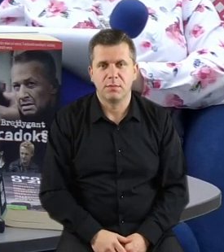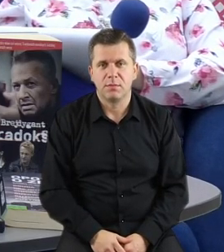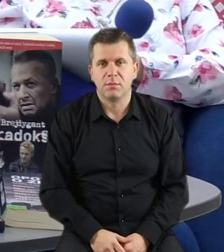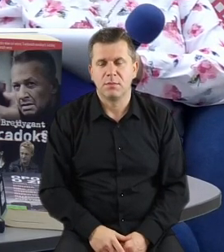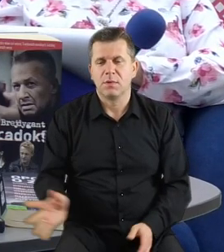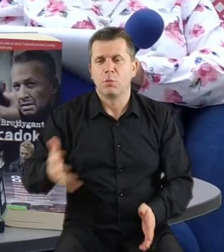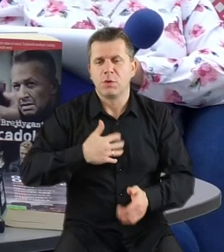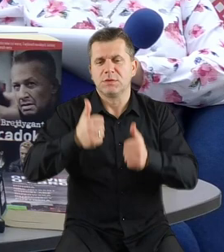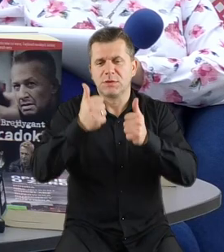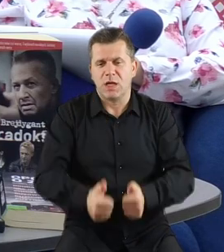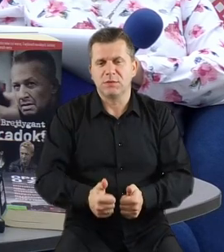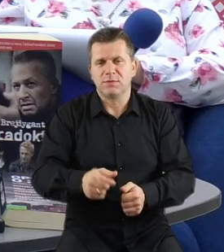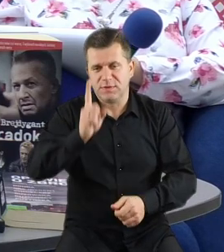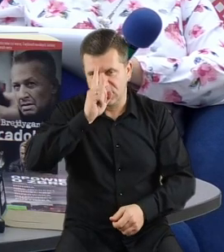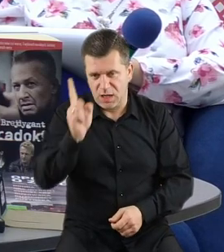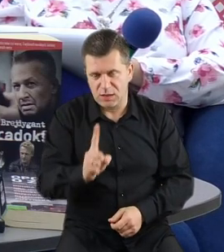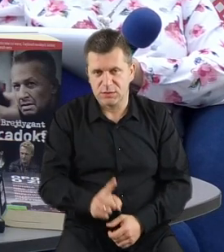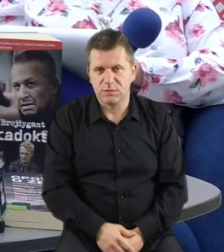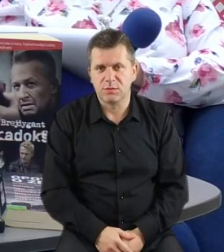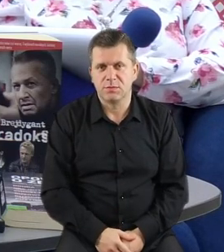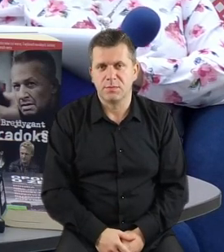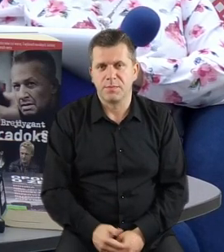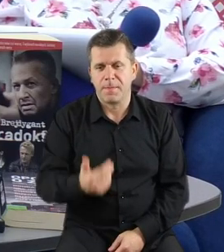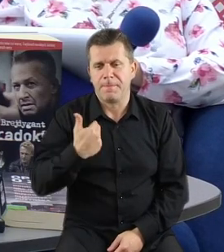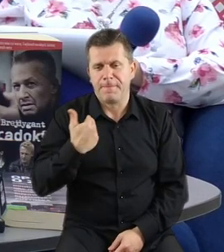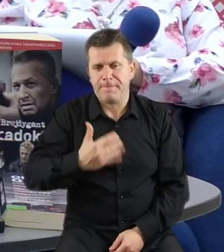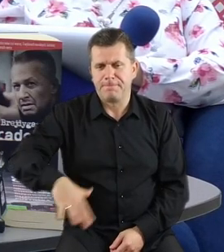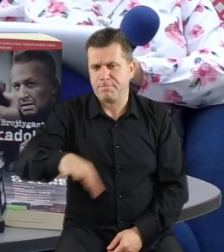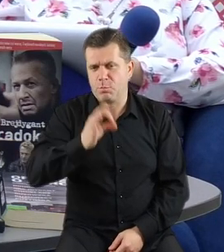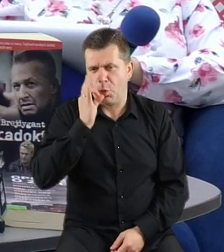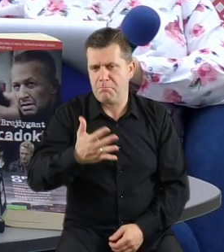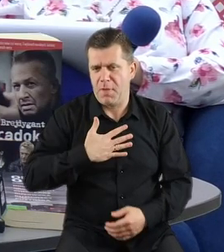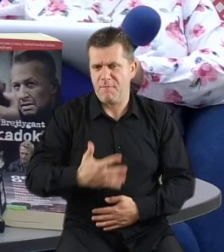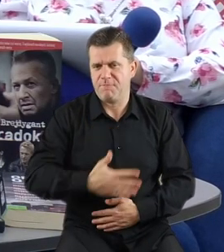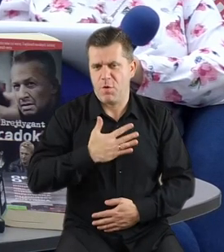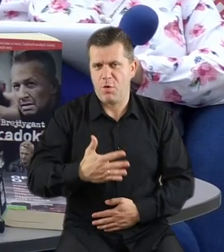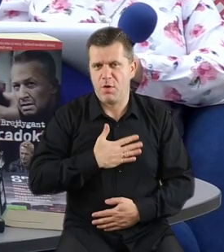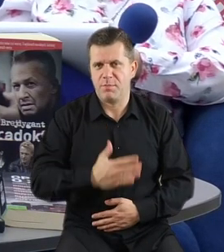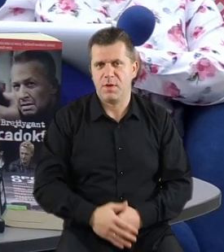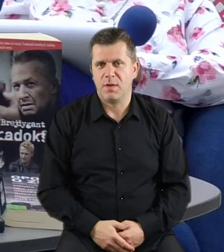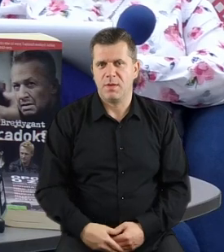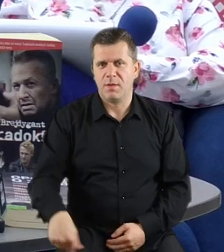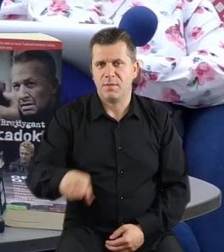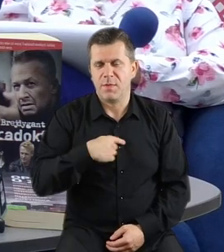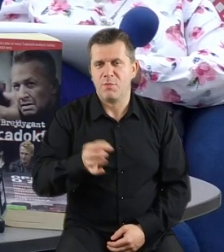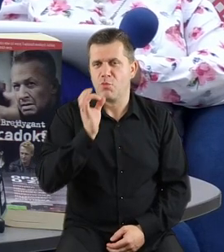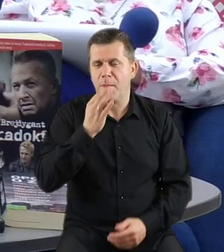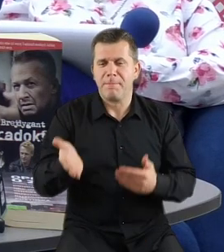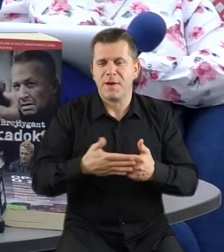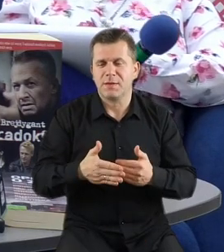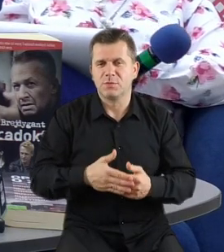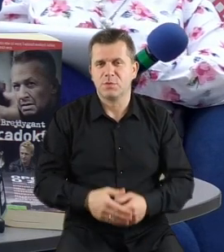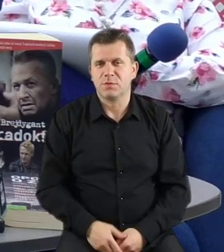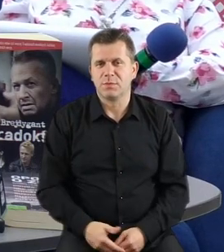on się zatrzymywał w Skarżysku i wtedy myśmy byli w takiej dosyć dobrej formie jeszcze, bo to było na tyle blisko.